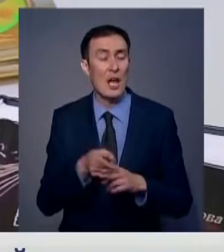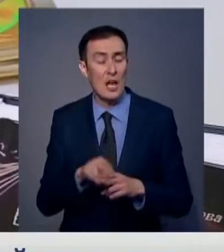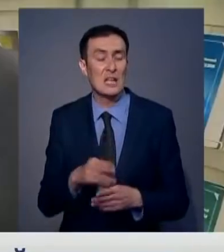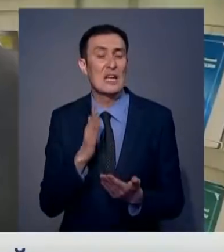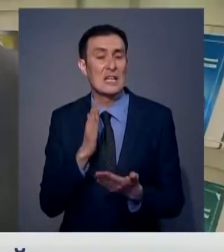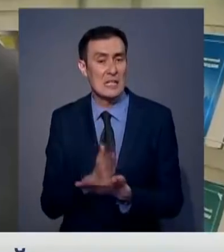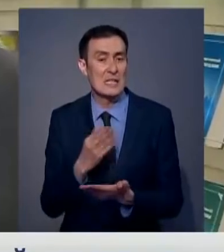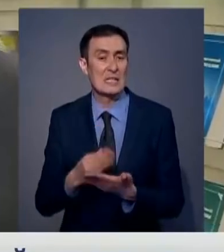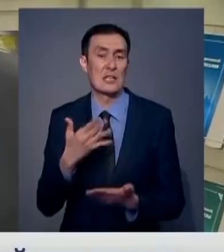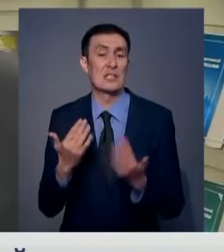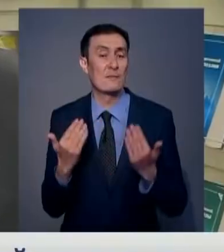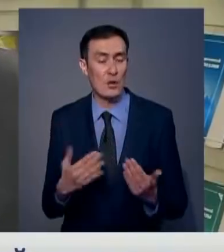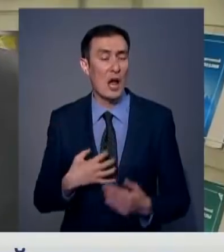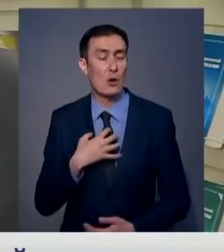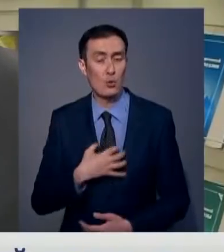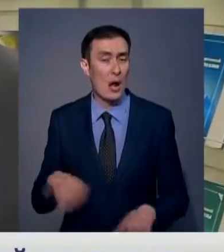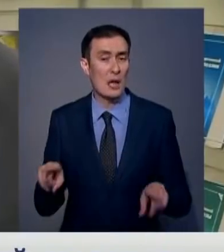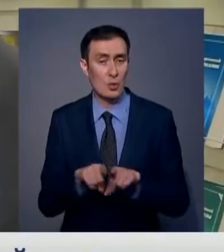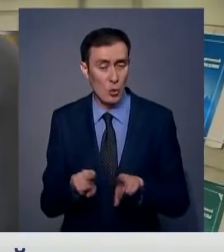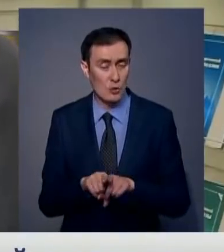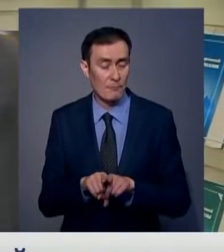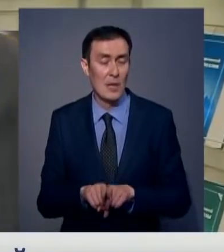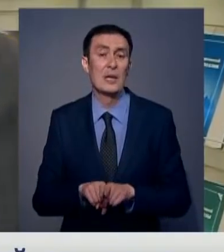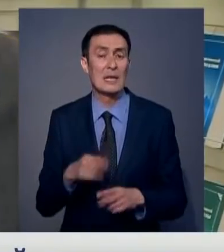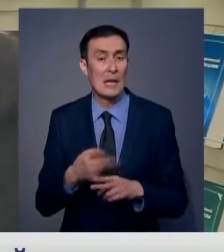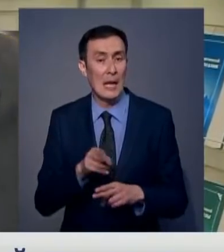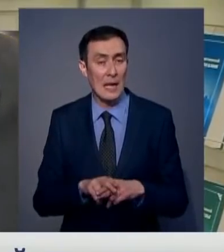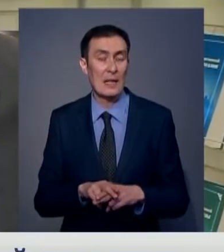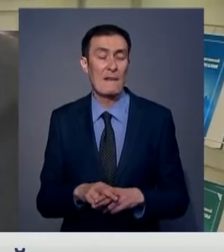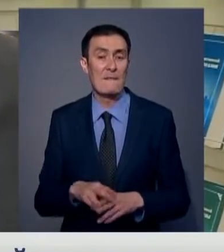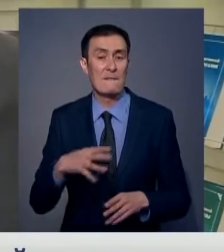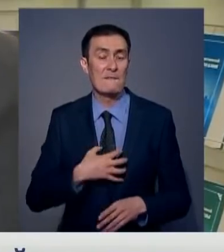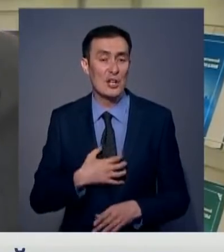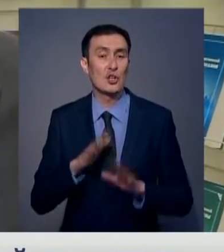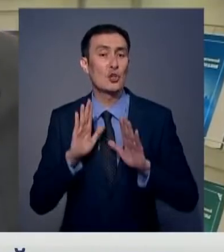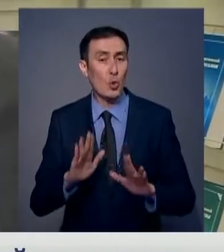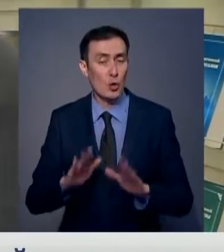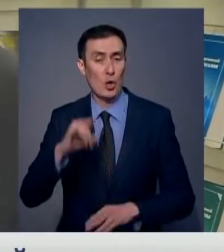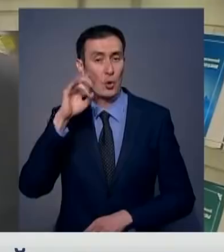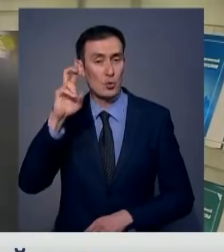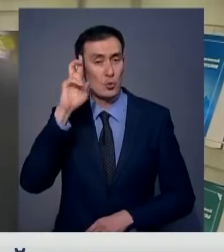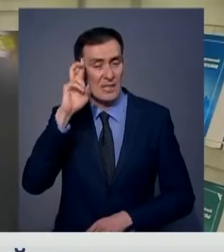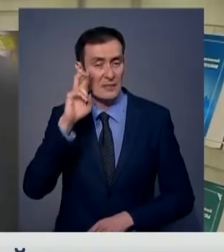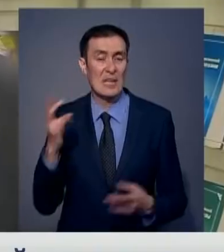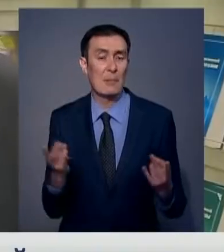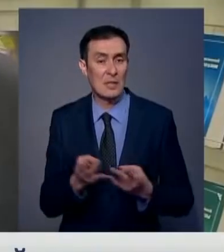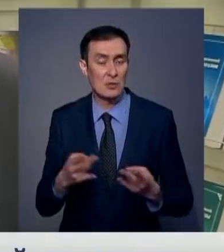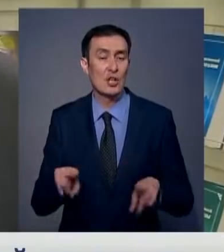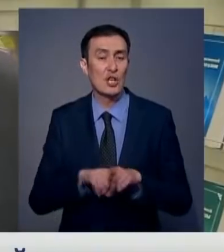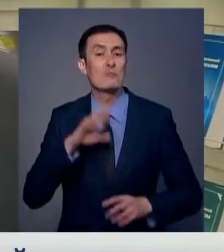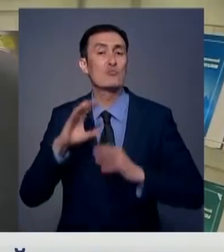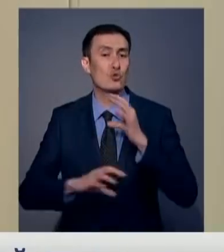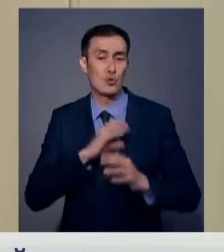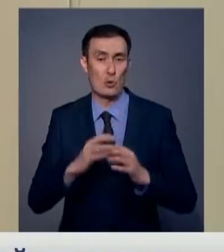ценности сегодня, и она актуальна. И это имеет не только внутригосударственную необходимость, но и